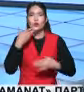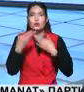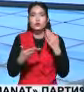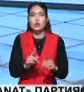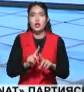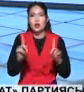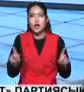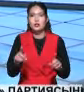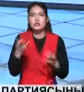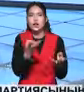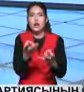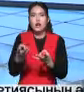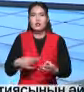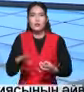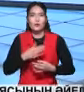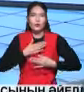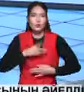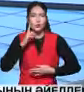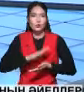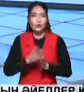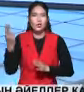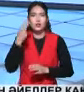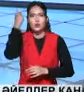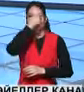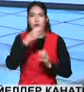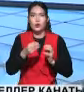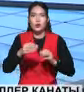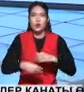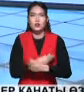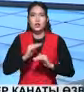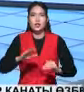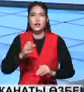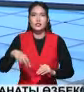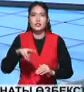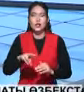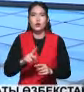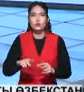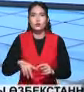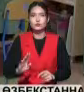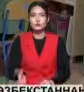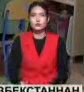артты, қажеттілікті қанағаттандыру үшін елордада жылына 10 жаңа балабақша салу жоспарланып отыр.